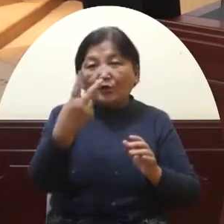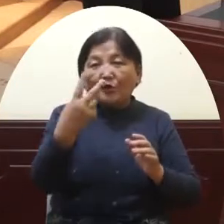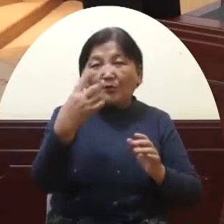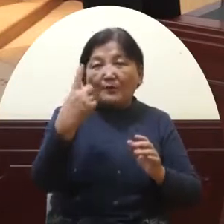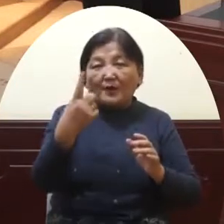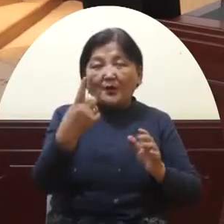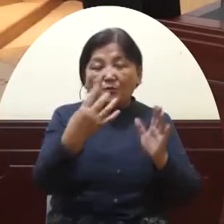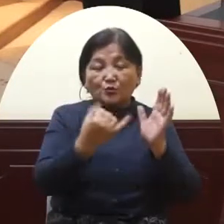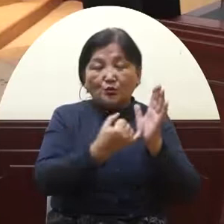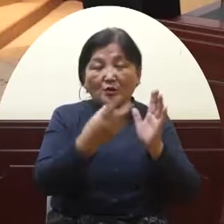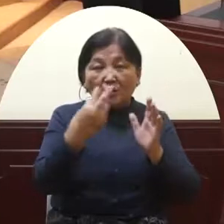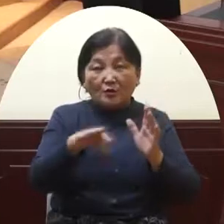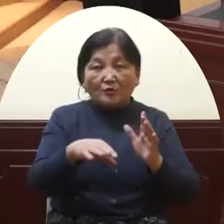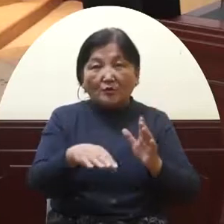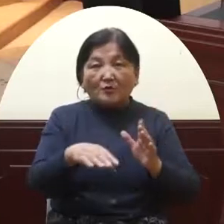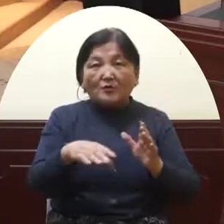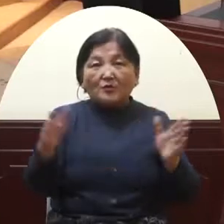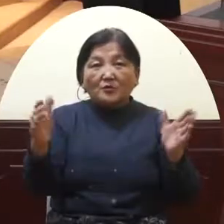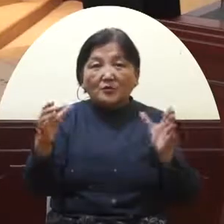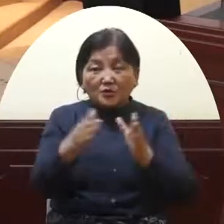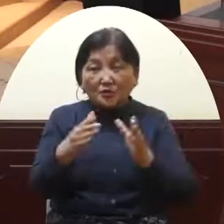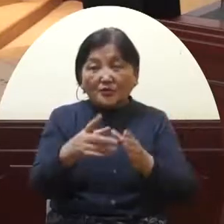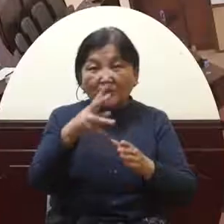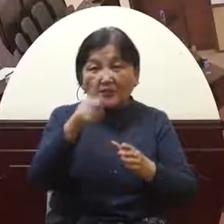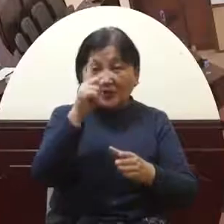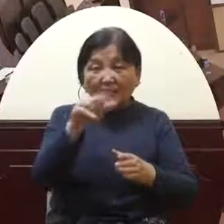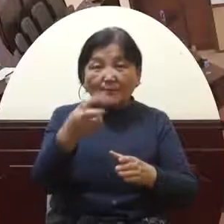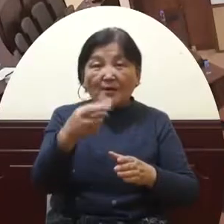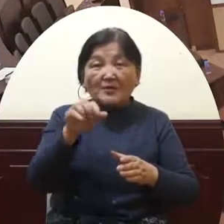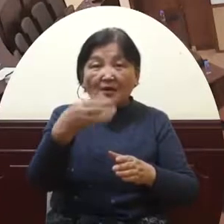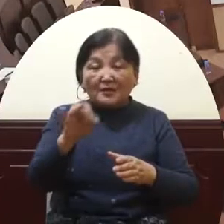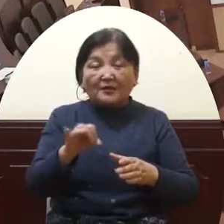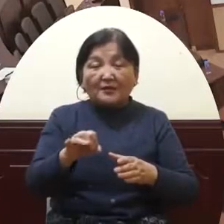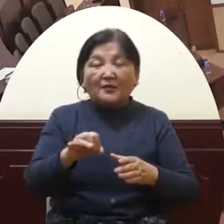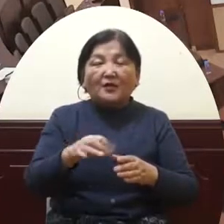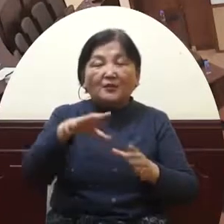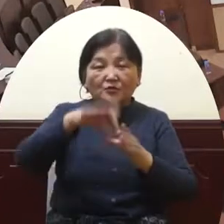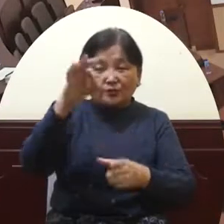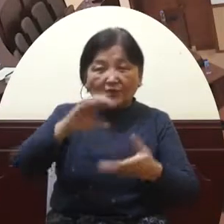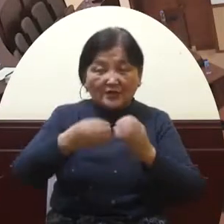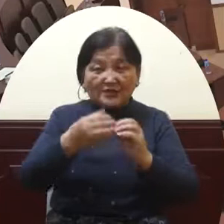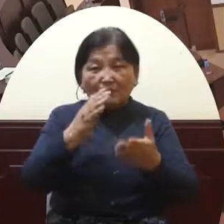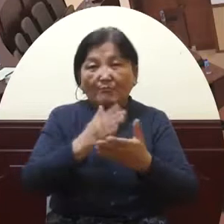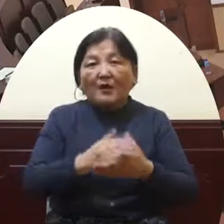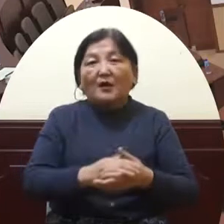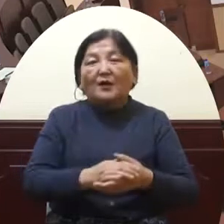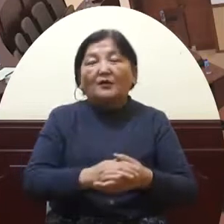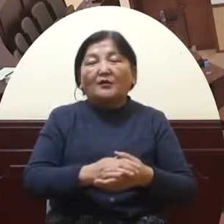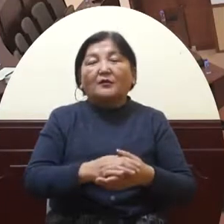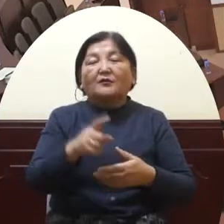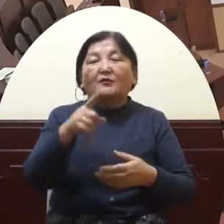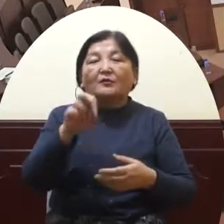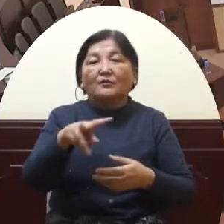96 2000 2004 2016 оны 4 удаагийн сонгуулийг бид нар жижигрүүлсэн нэг тойрог нэг мандаттай тогтолцоогоор 2012 оны сонгуулийг бол бид нар холимог